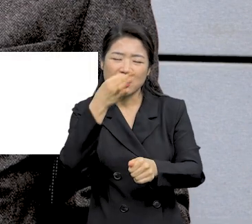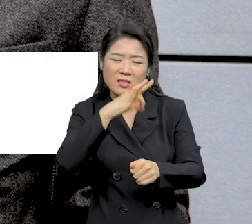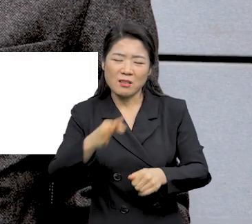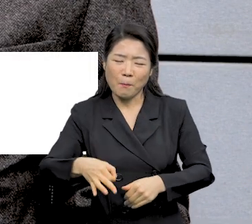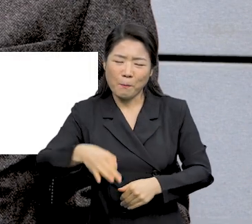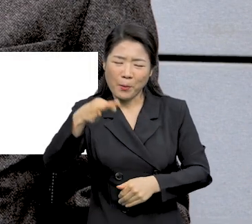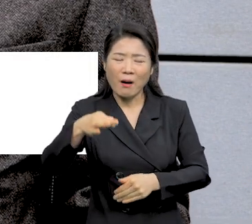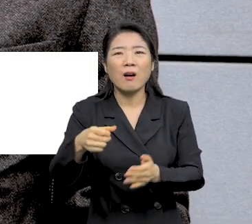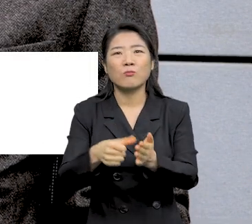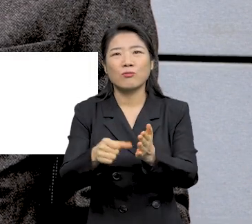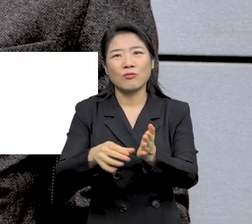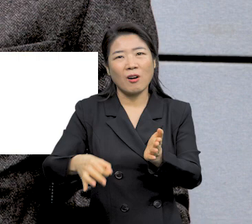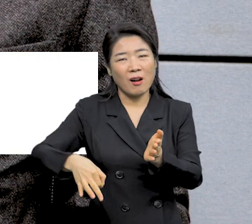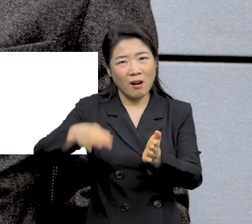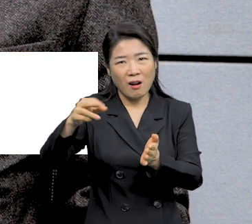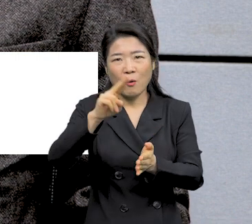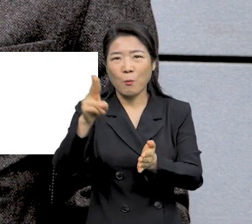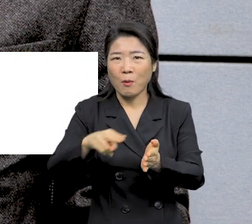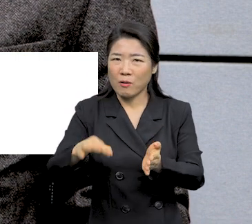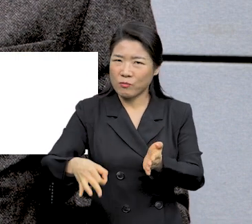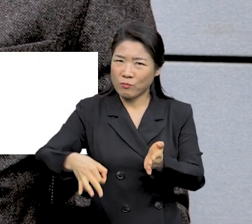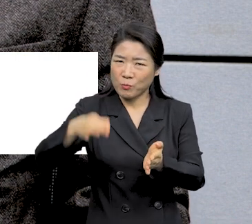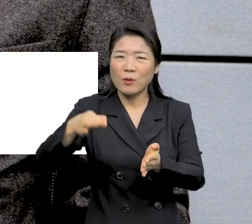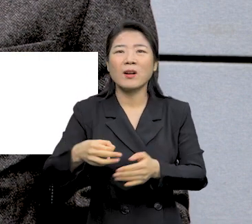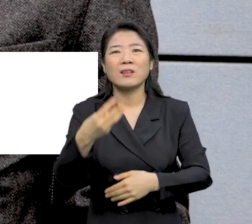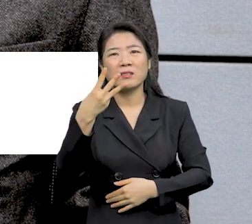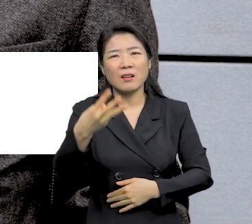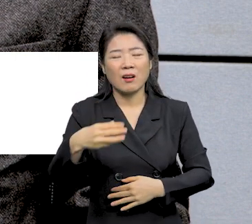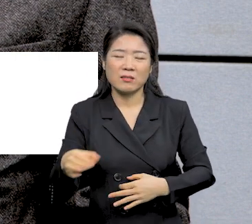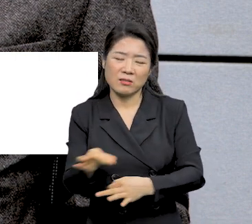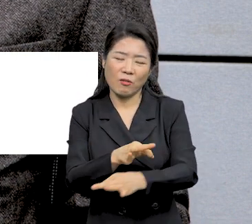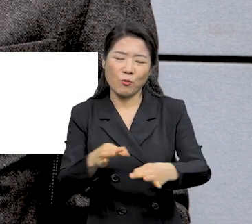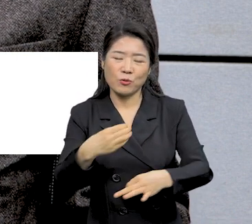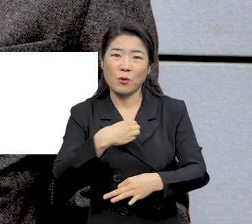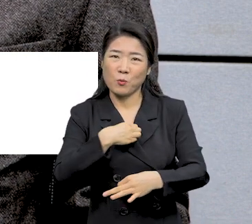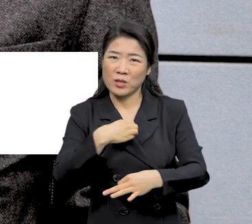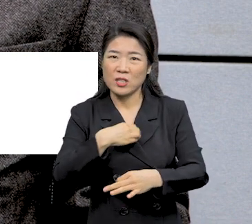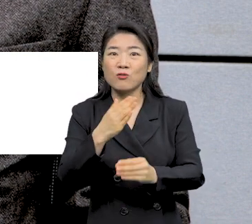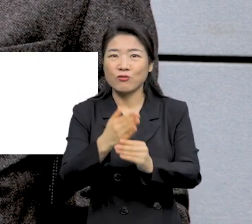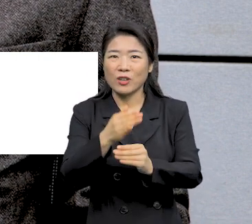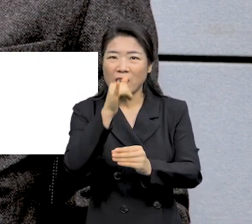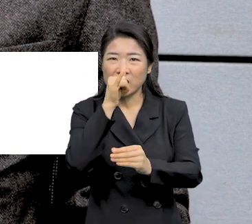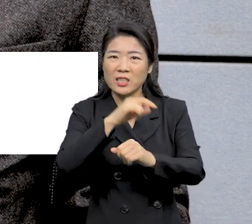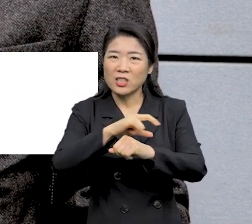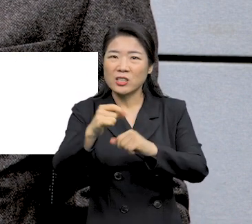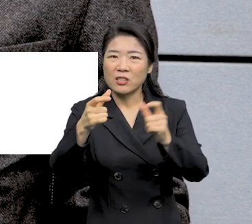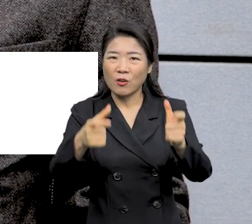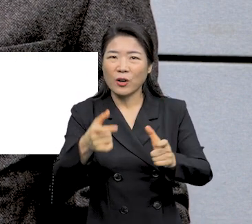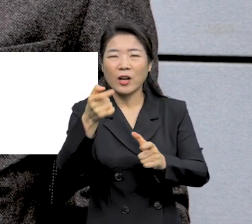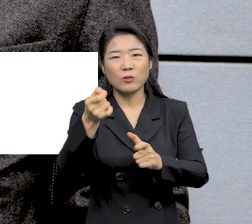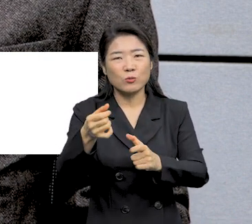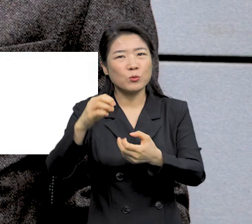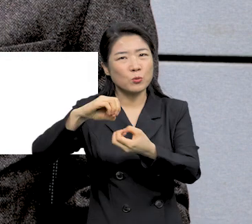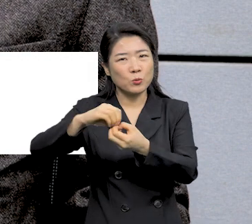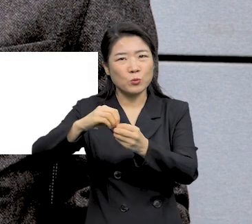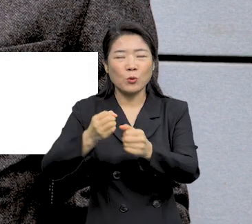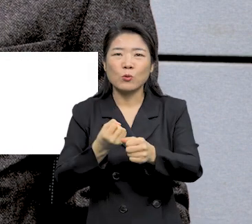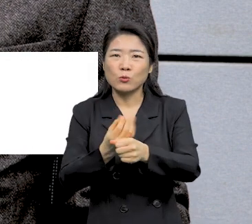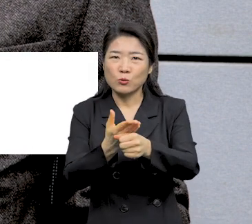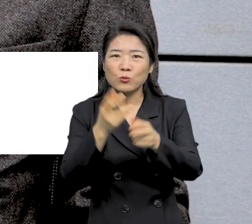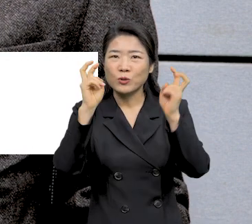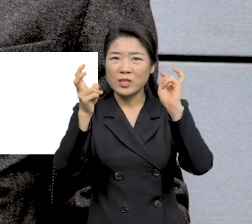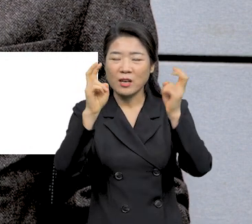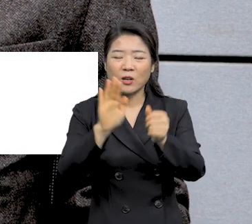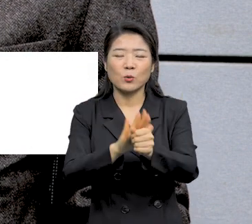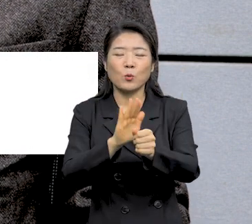지원이 고금리 고물가 고환율 등 3고 경제위기를 겪고 있는 지역 중소